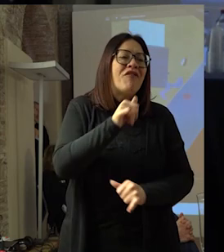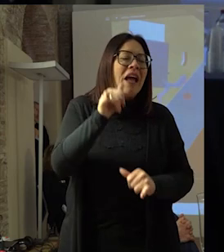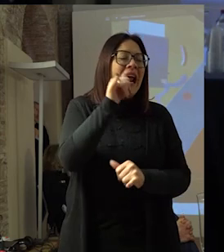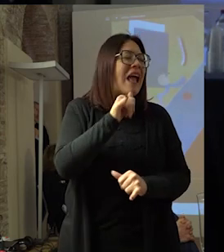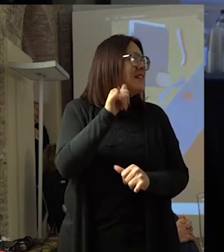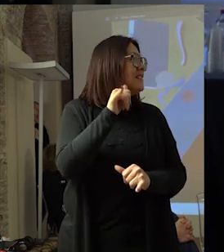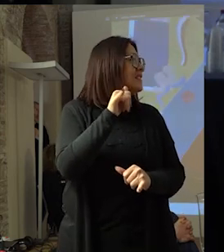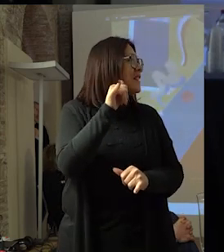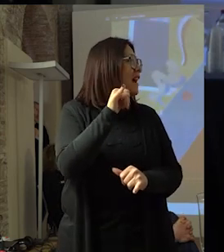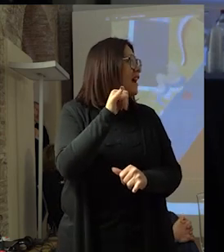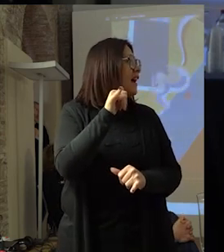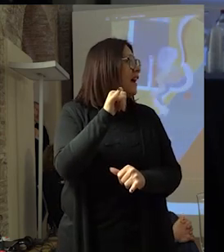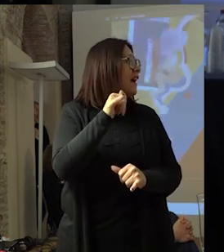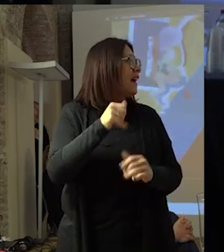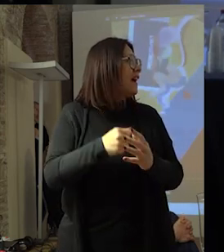sull'indifferenza e su